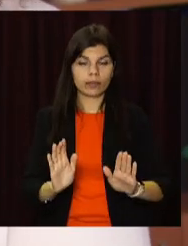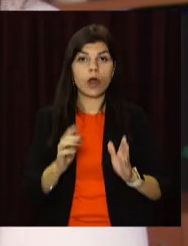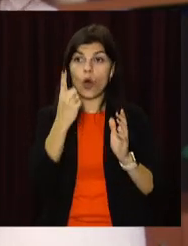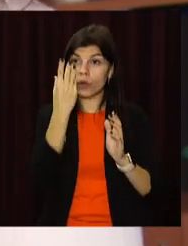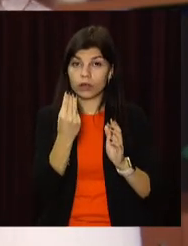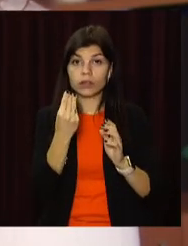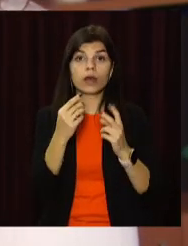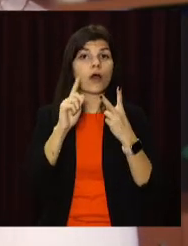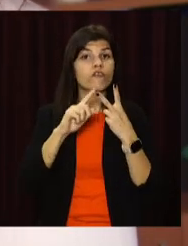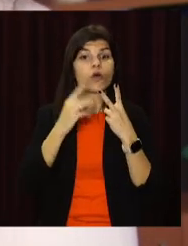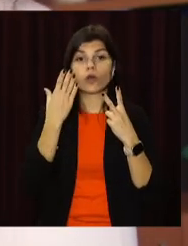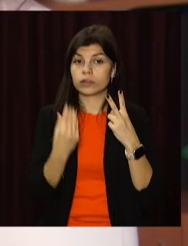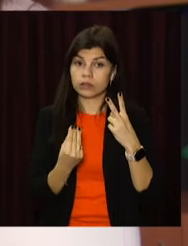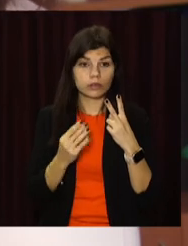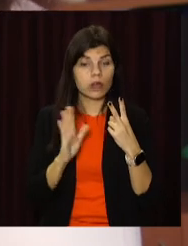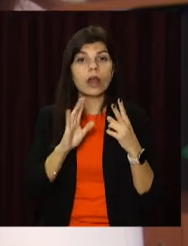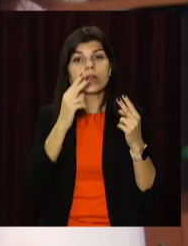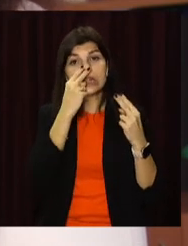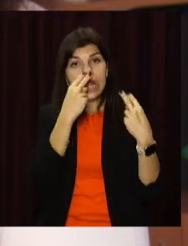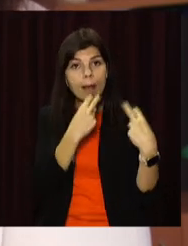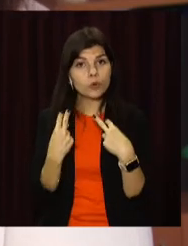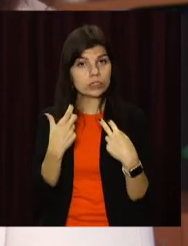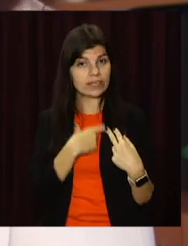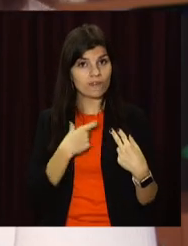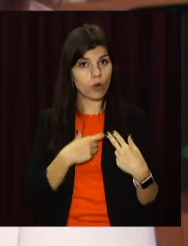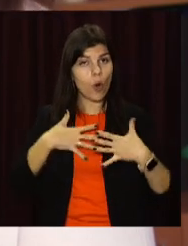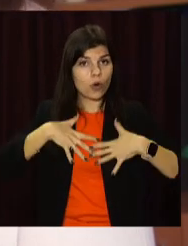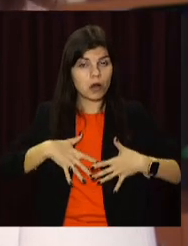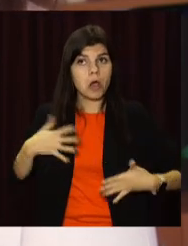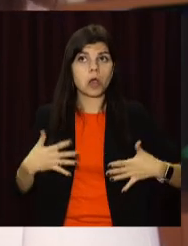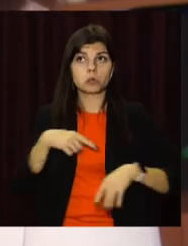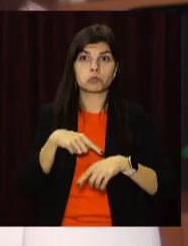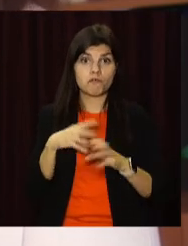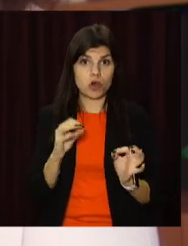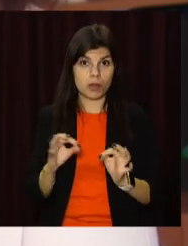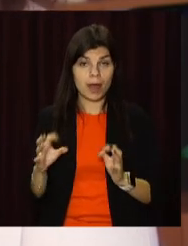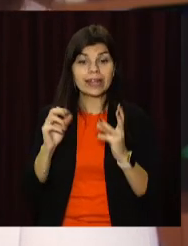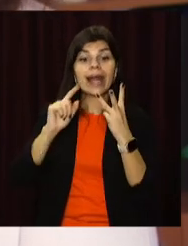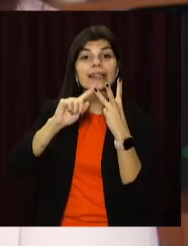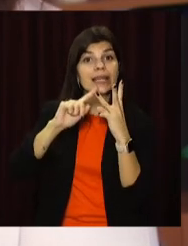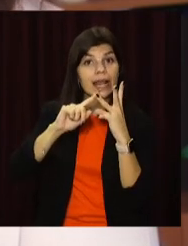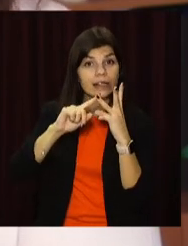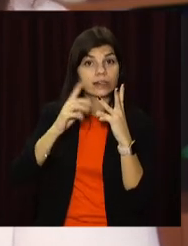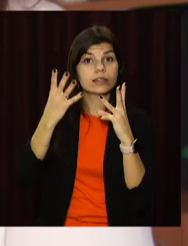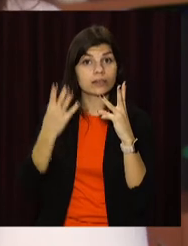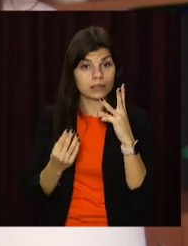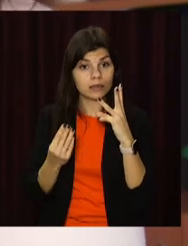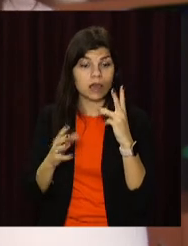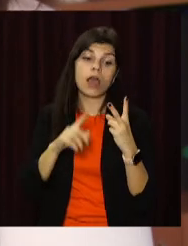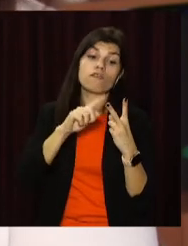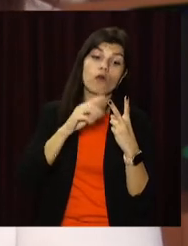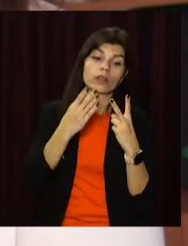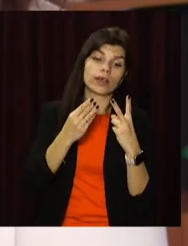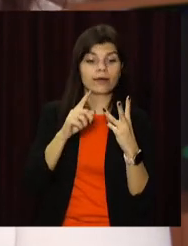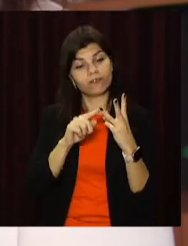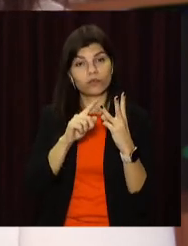не тренируются на второй день после прививки и наблюдают за своим организмом. Если все в порядке, то на третий день или на второй день после прививки,